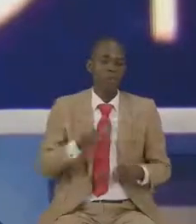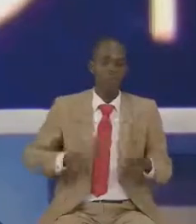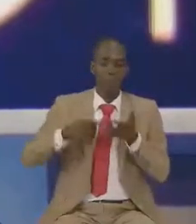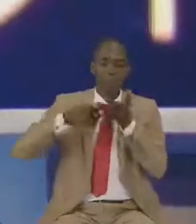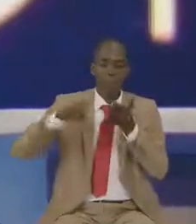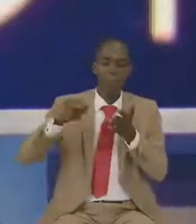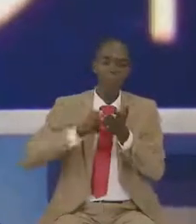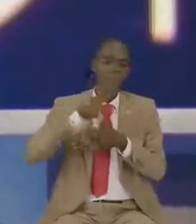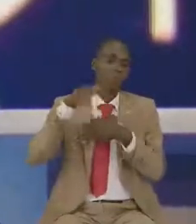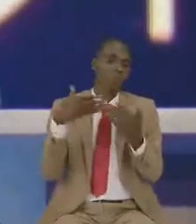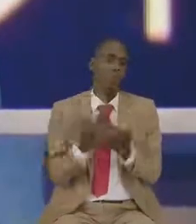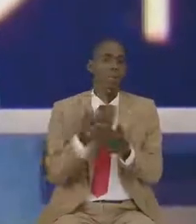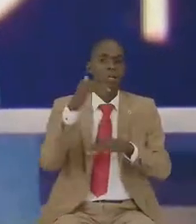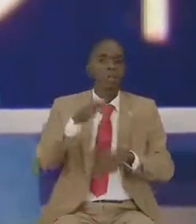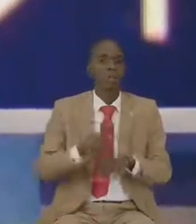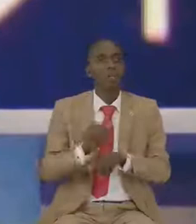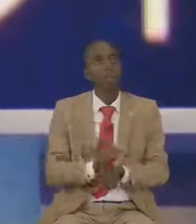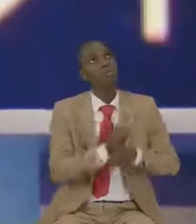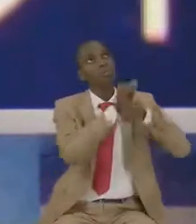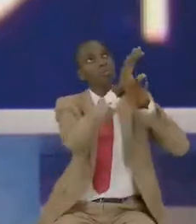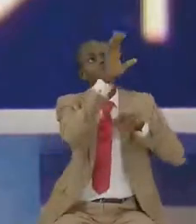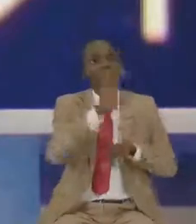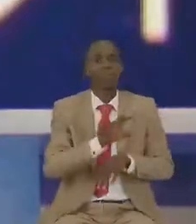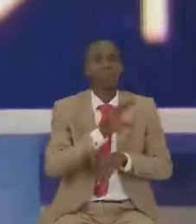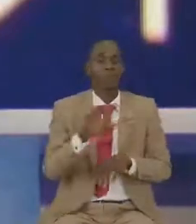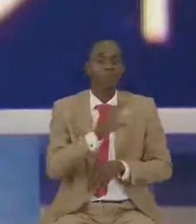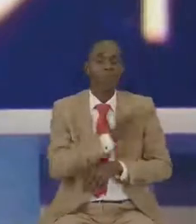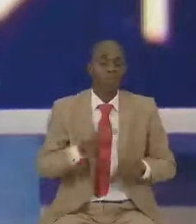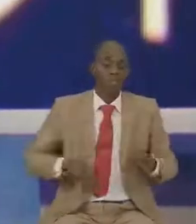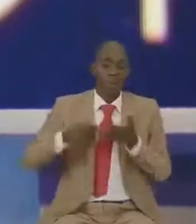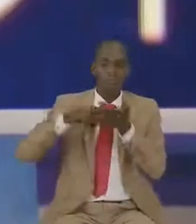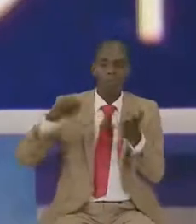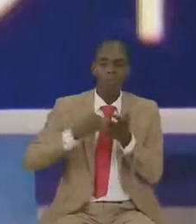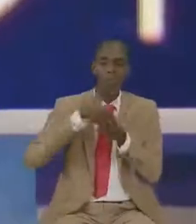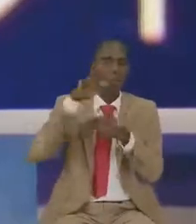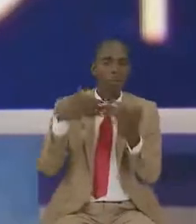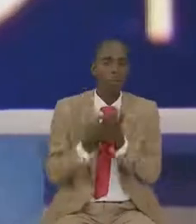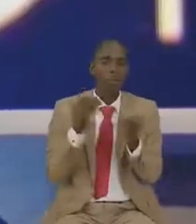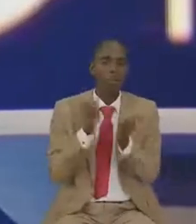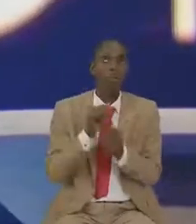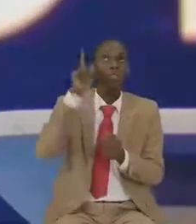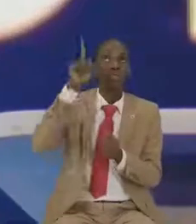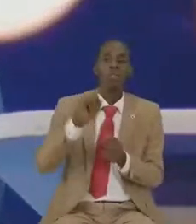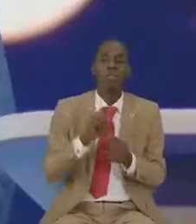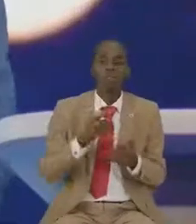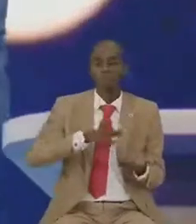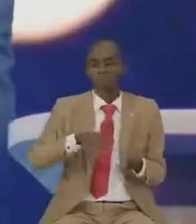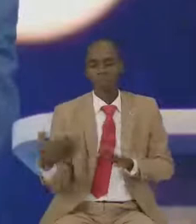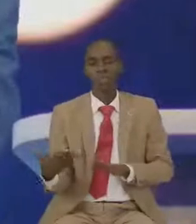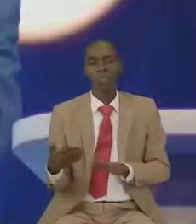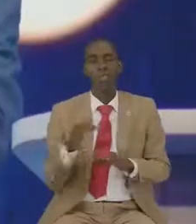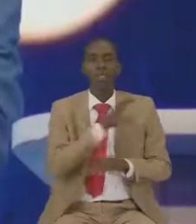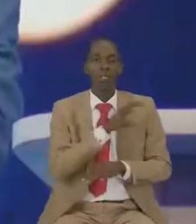Christ a tout payé. Au calvaire, Christ a tout payé. Avec sa